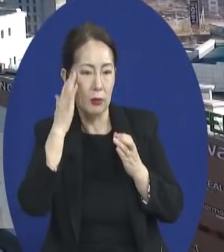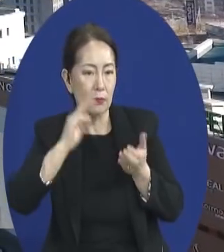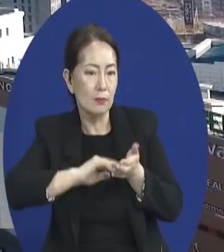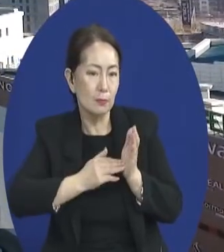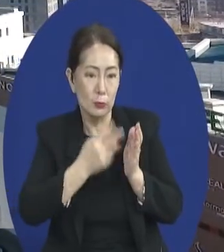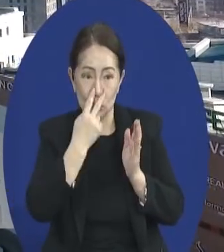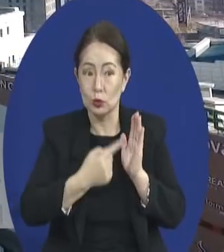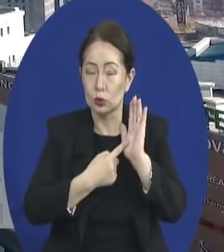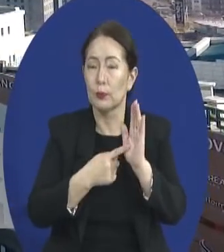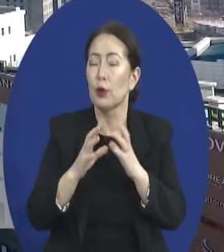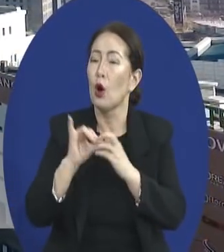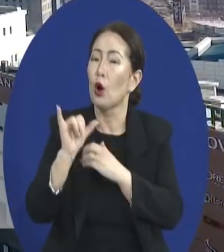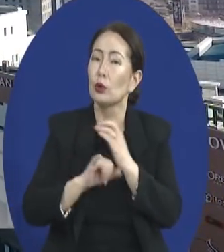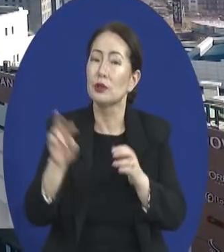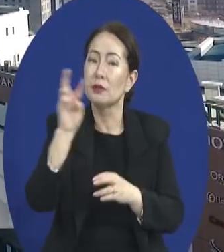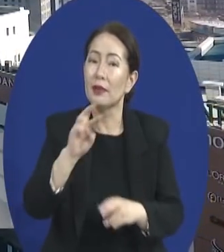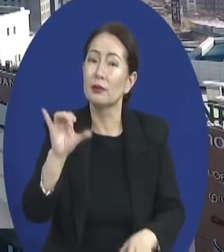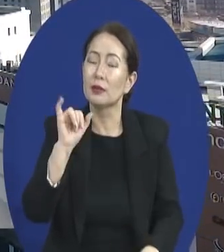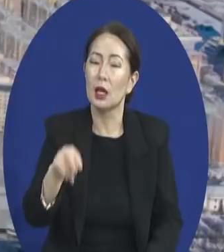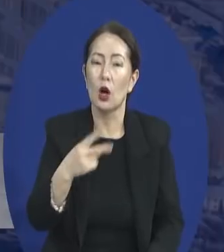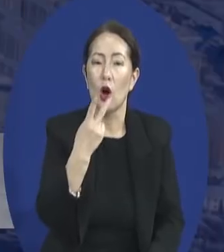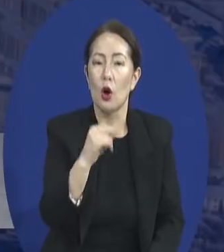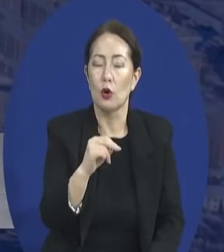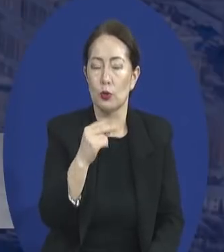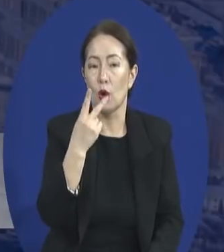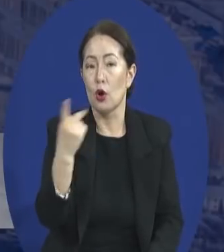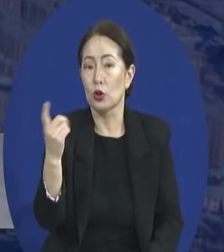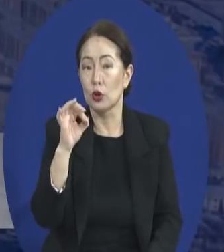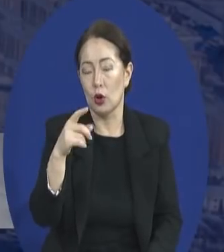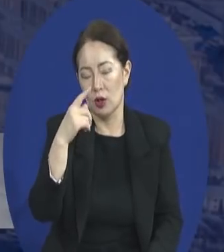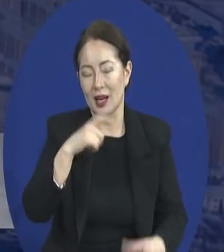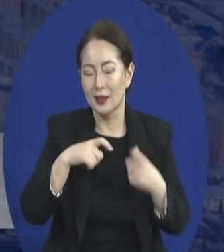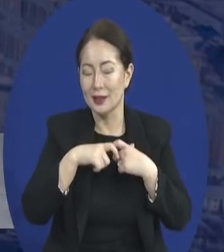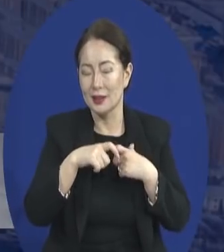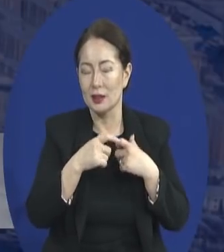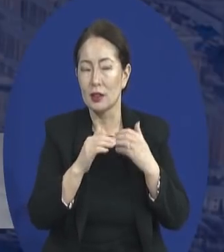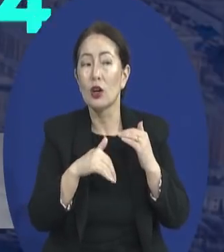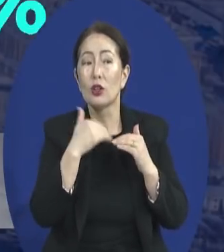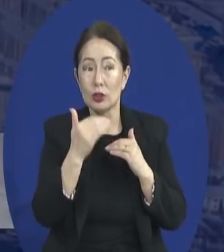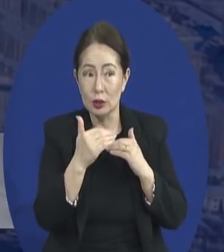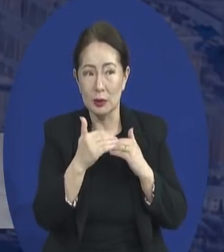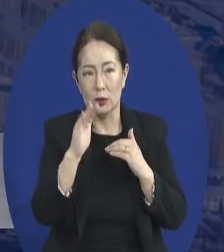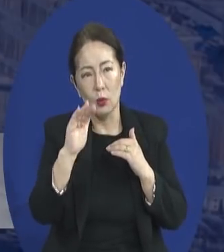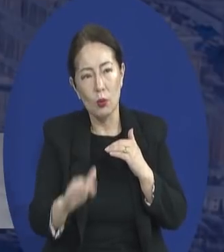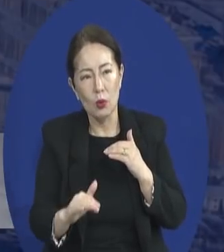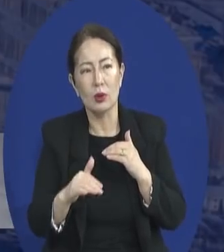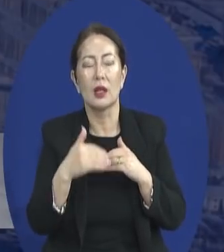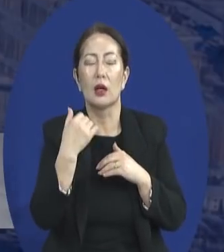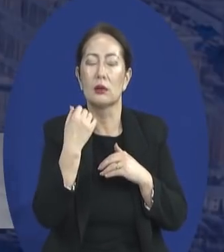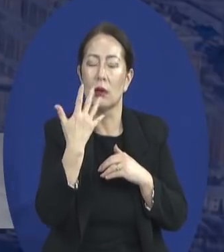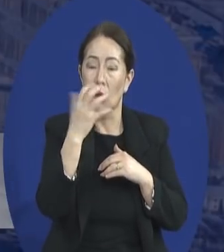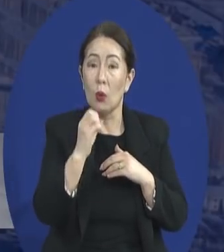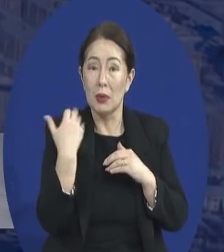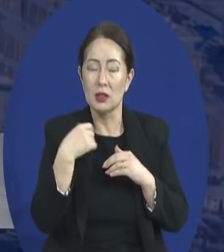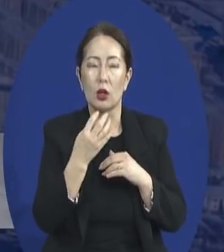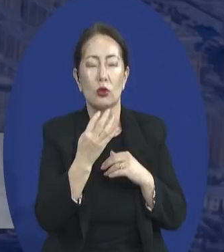Олон улсын валютын сан Монгол улсын 2021 оны эдийн засгийн өсөлтийн төлөвийг 5% бууруулж 4.5% болгожээ. Харин Азийн хөгжлийн